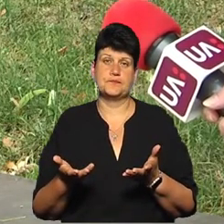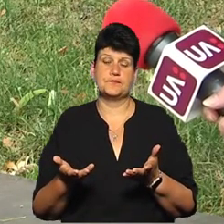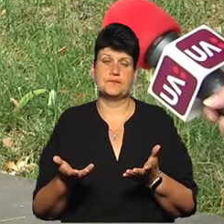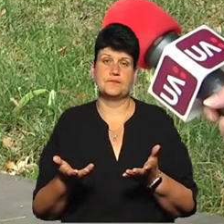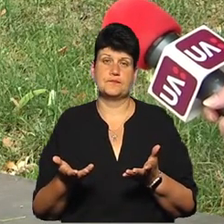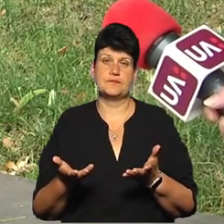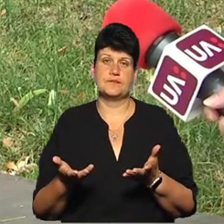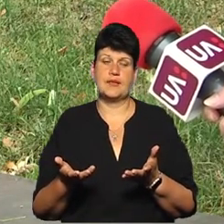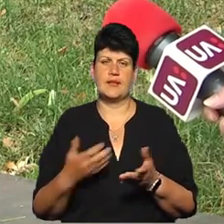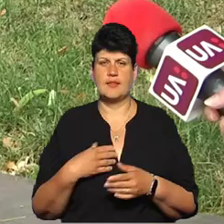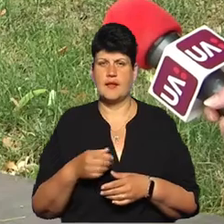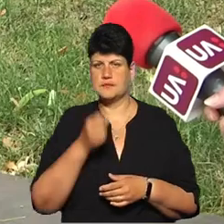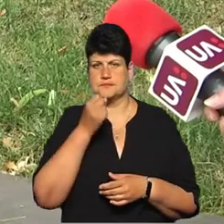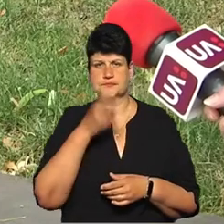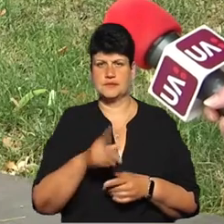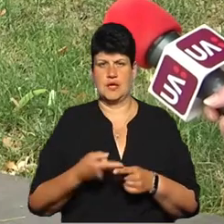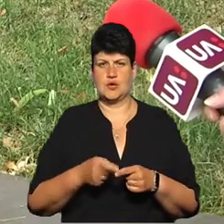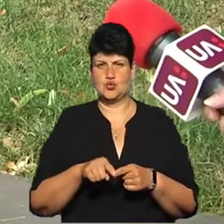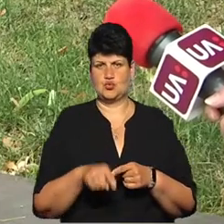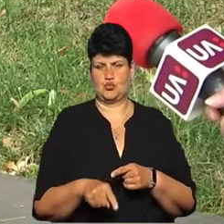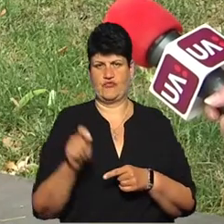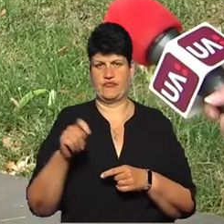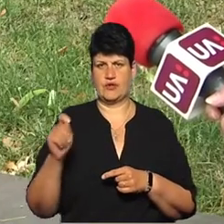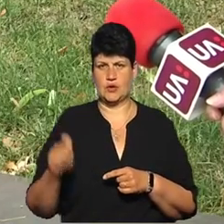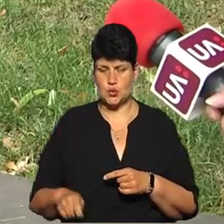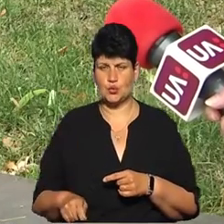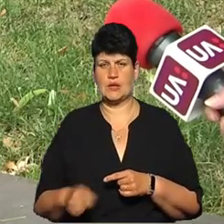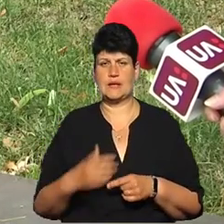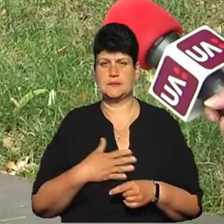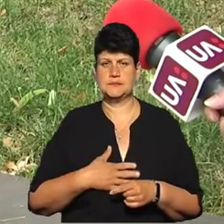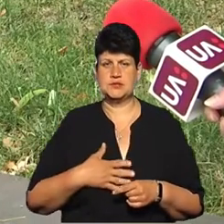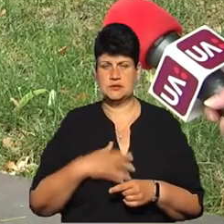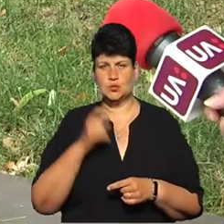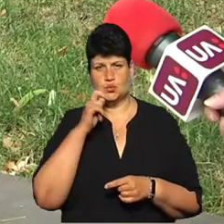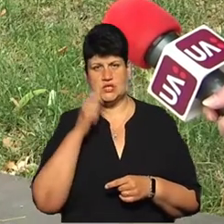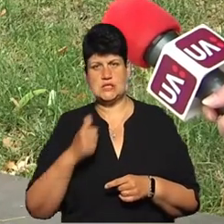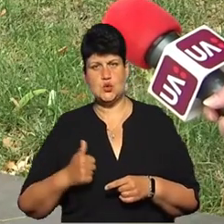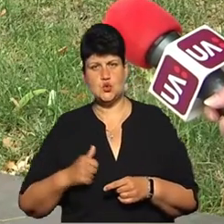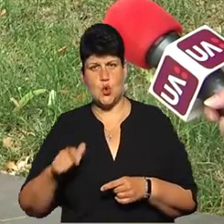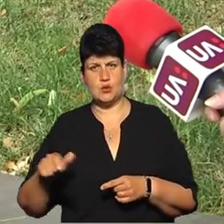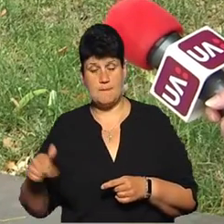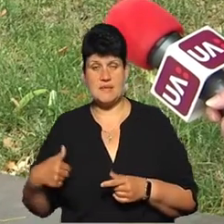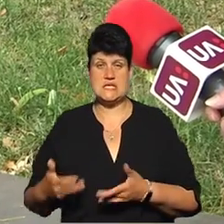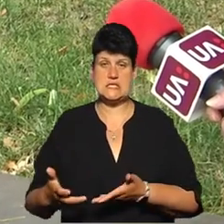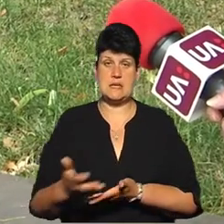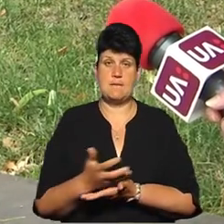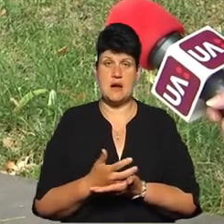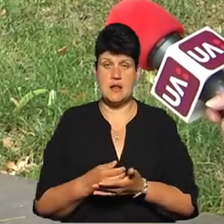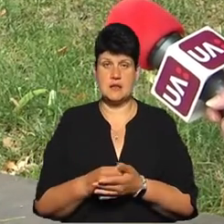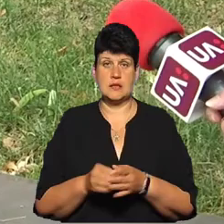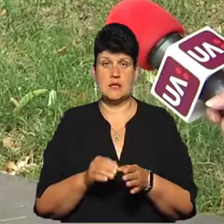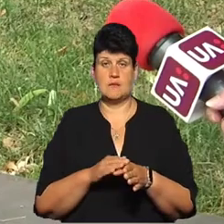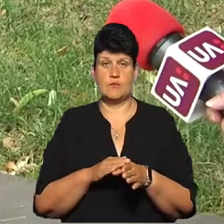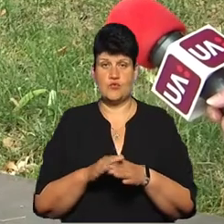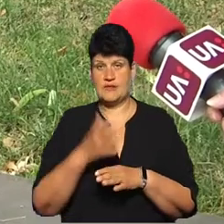не начхати на цю війну і не начхати на допомогу українським солдатам, ми зібрали на повноцінний